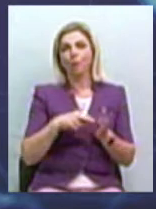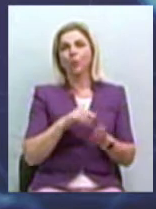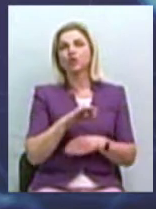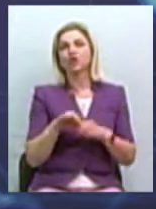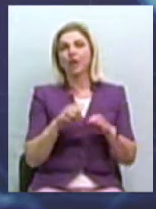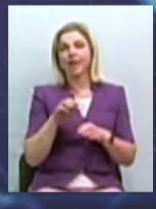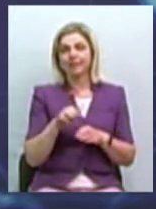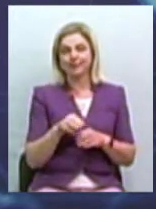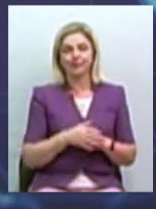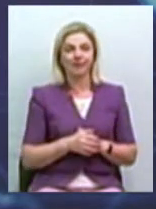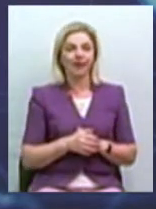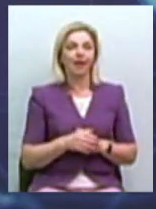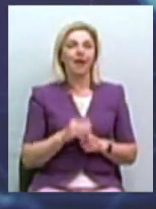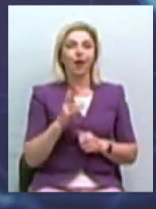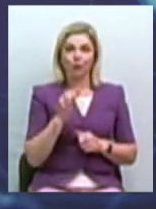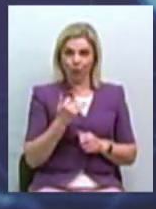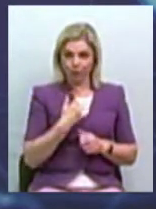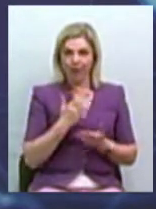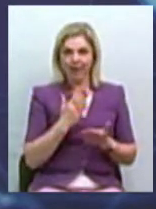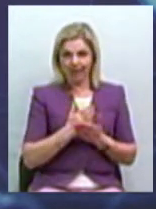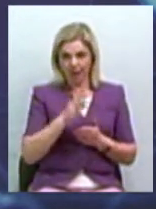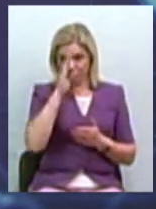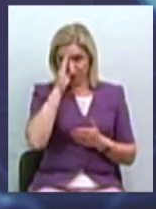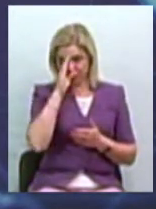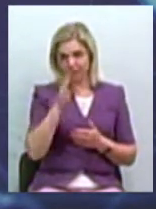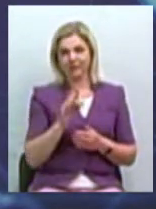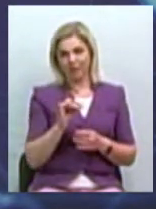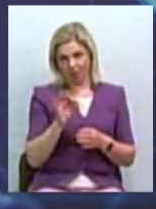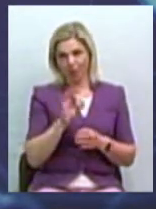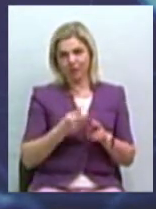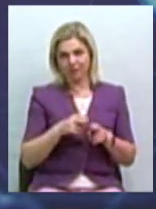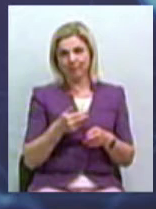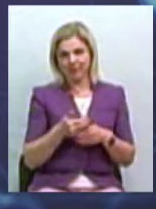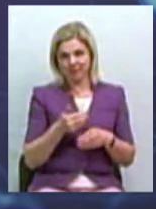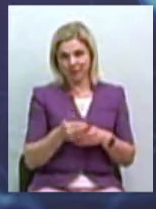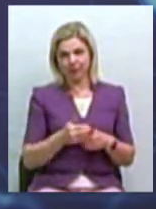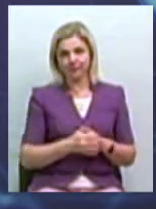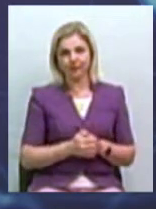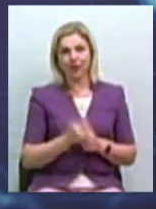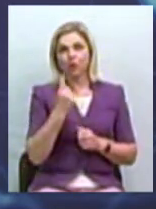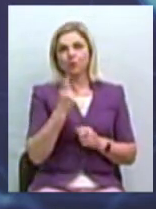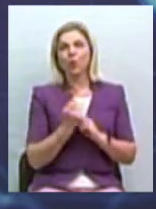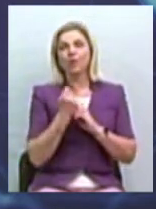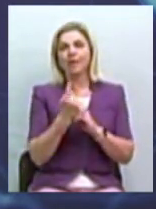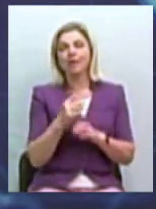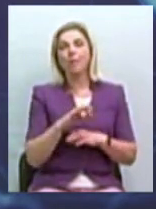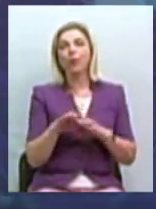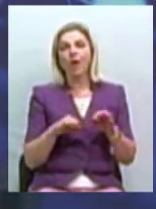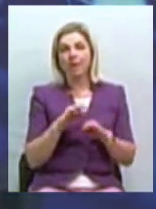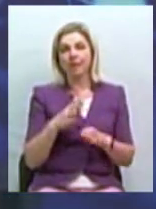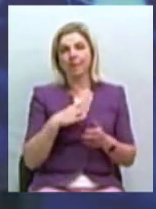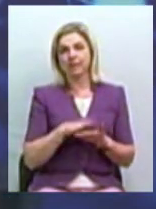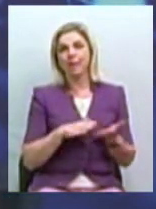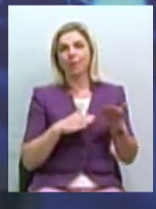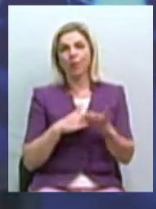який дуже активний, так? Про це пізніше і все ж таки. На 111 проєктів у нас було подано на